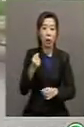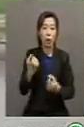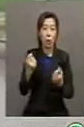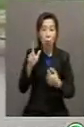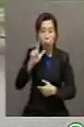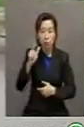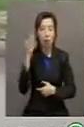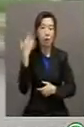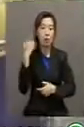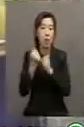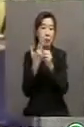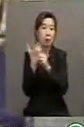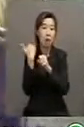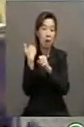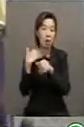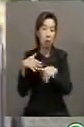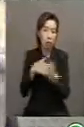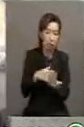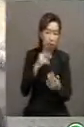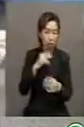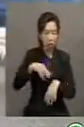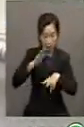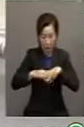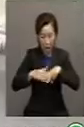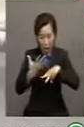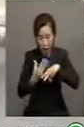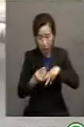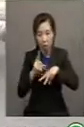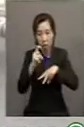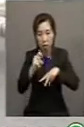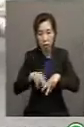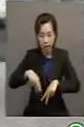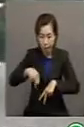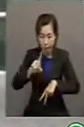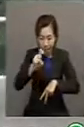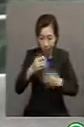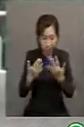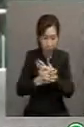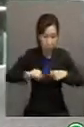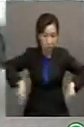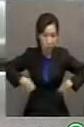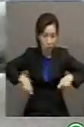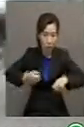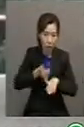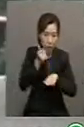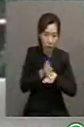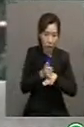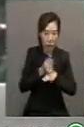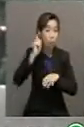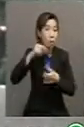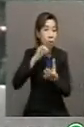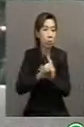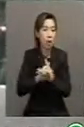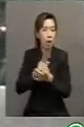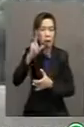ประสบอุบัติเหตุเมื่อ3ปีก่อนขาไม่สามารถเดินได้ก็ได้รถคันนี้แหละฮะมาเป็นรถคู่ใจภรรยาก็เพิ่ง